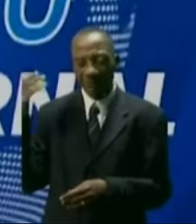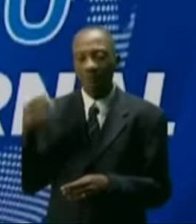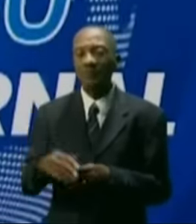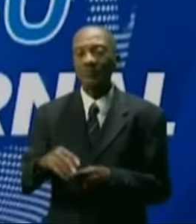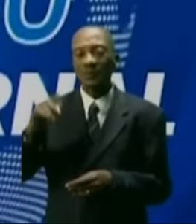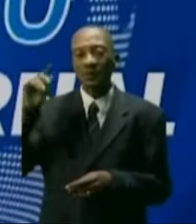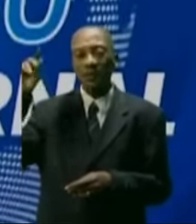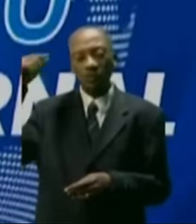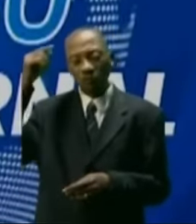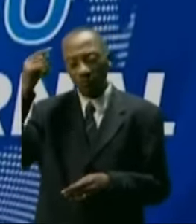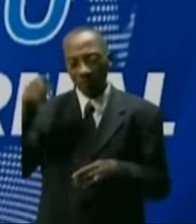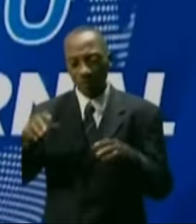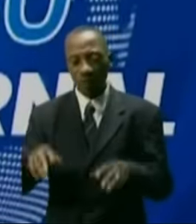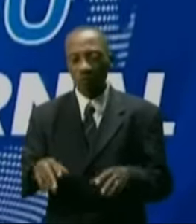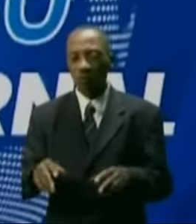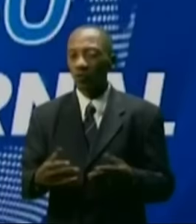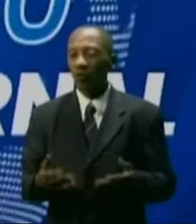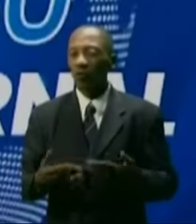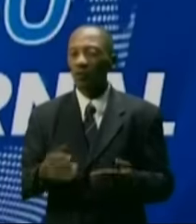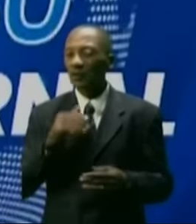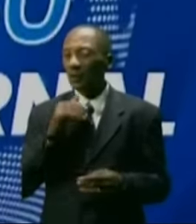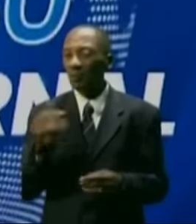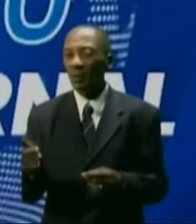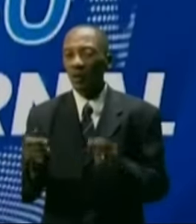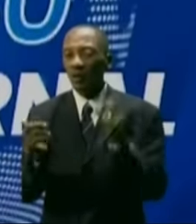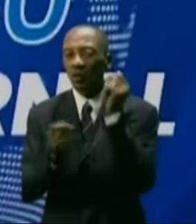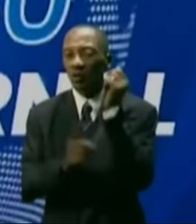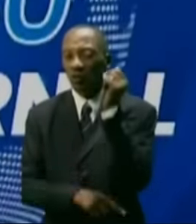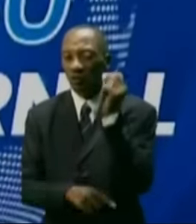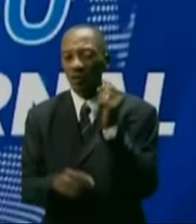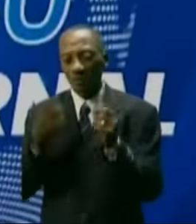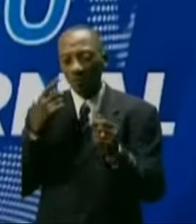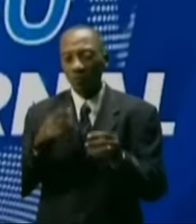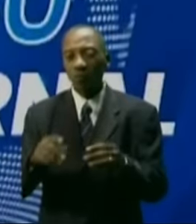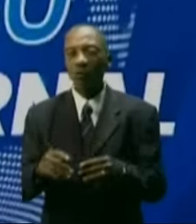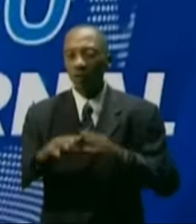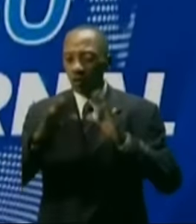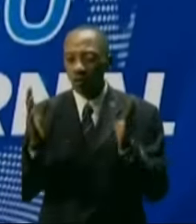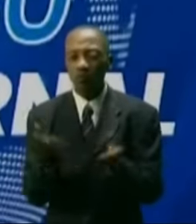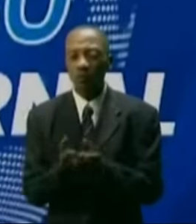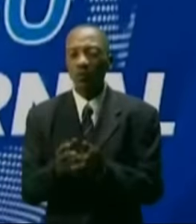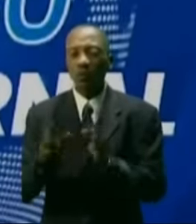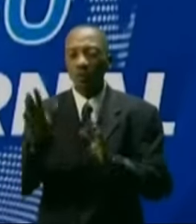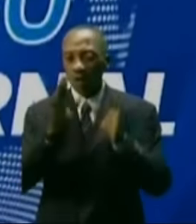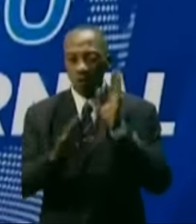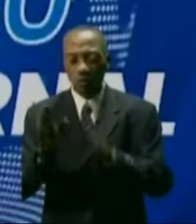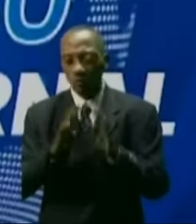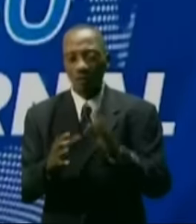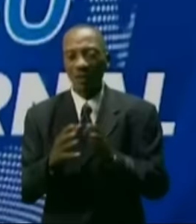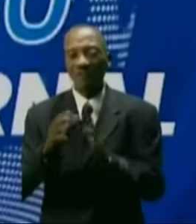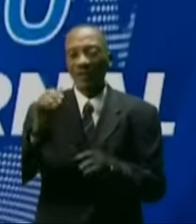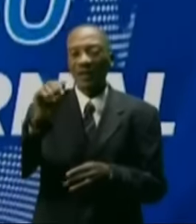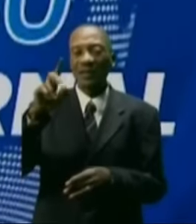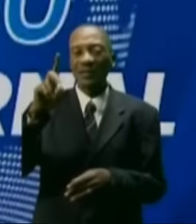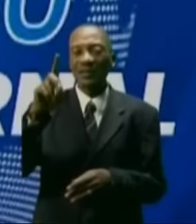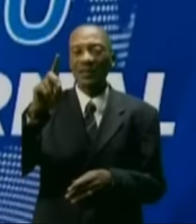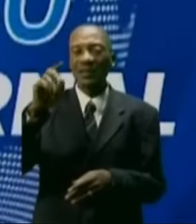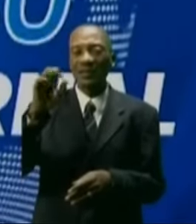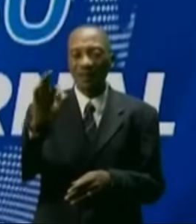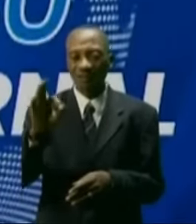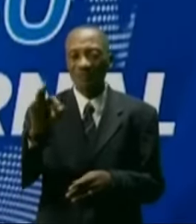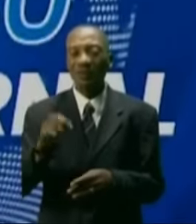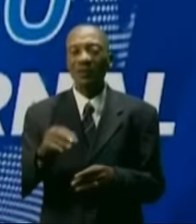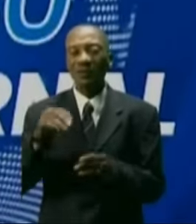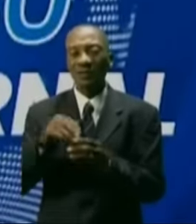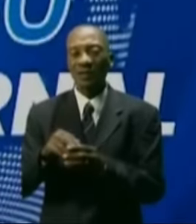condamne l'incursion en date du 7 juin 2024 des éléments terroristes ADF dans les localités de Massala,